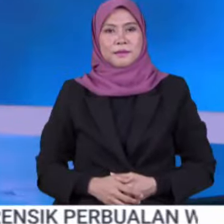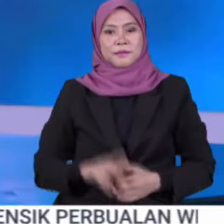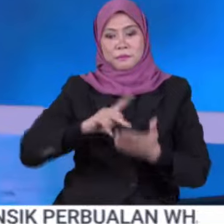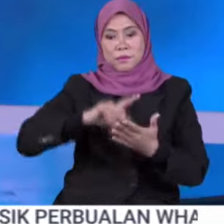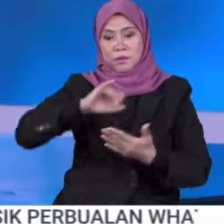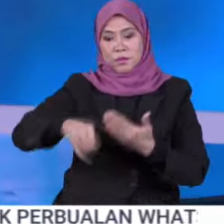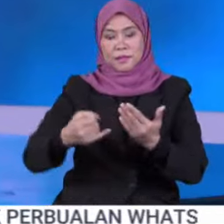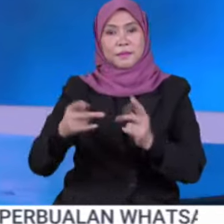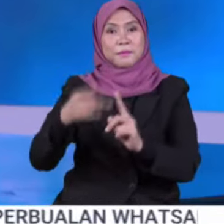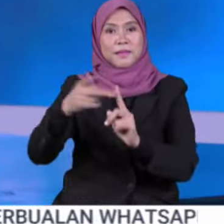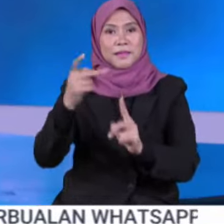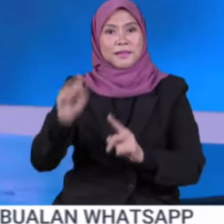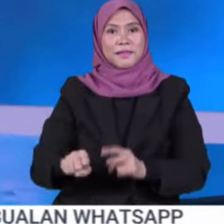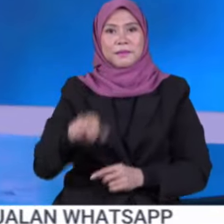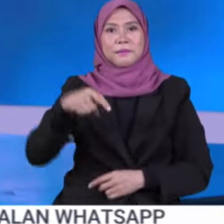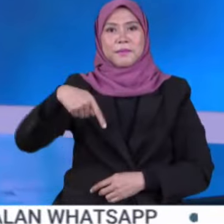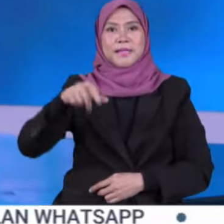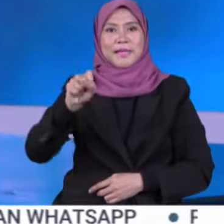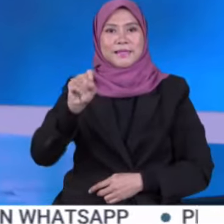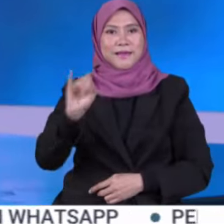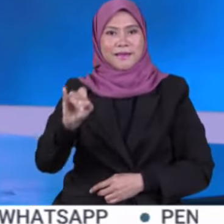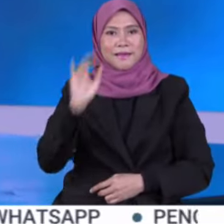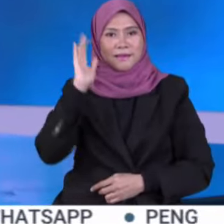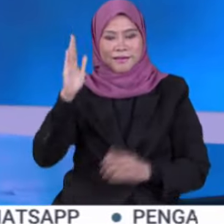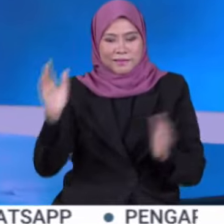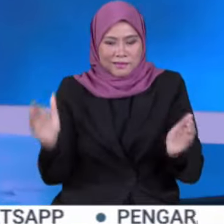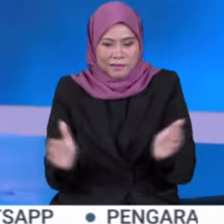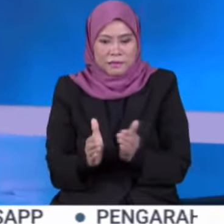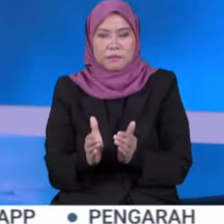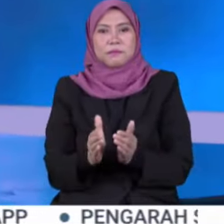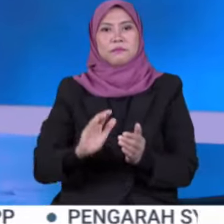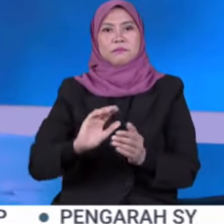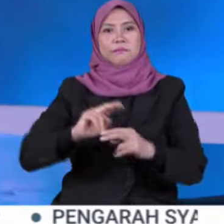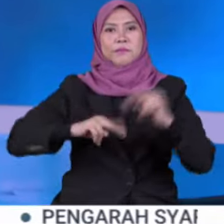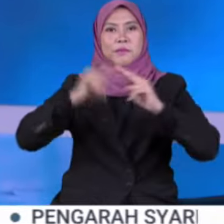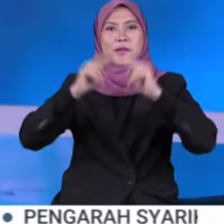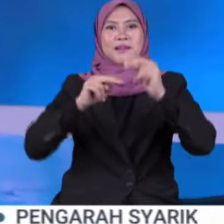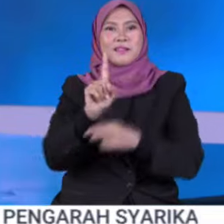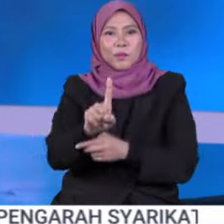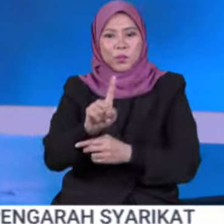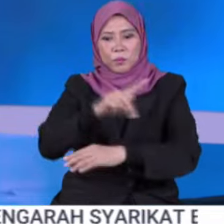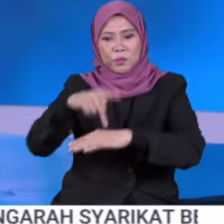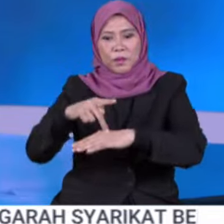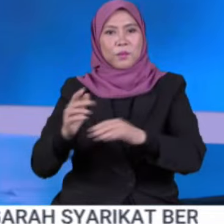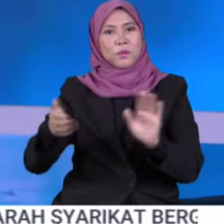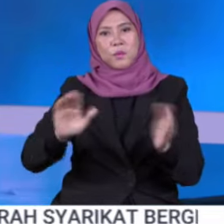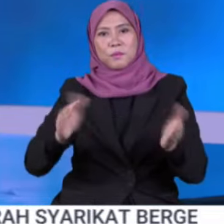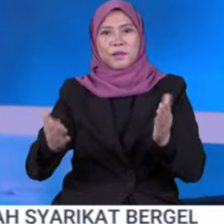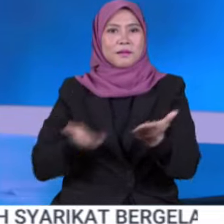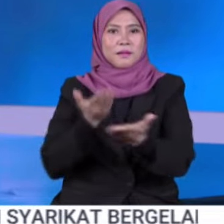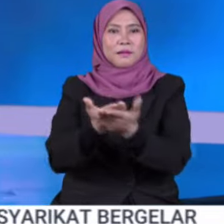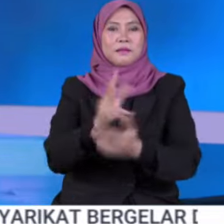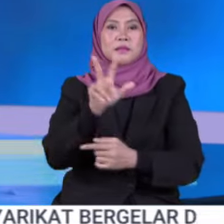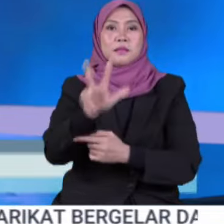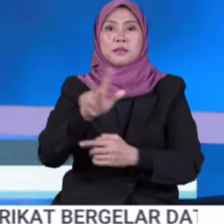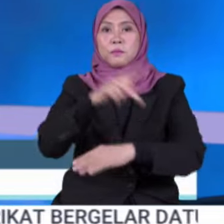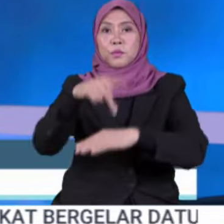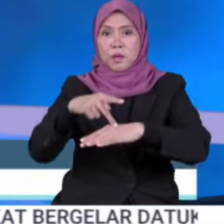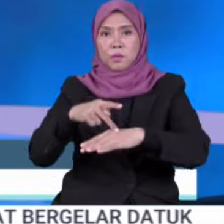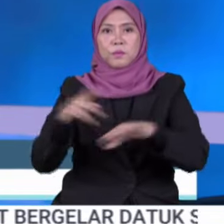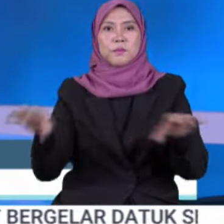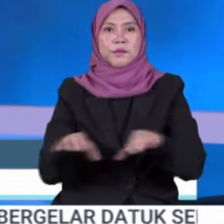Projek Pulau Pinang Selatan PSI akan dikecilkan dengan pembinaan hanya satu pulau berbanding cadangan membina tiga pulau buatan